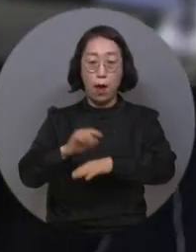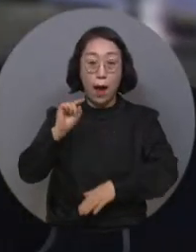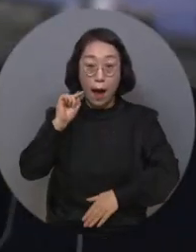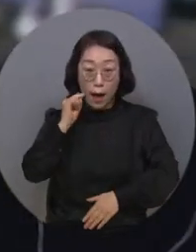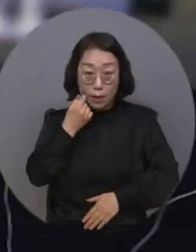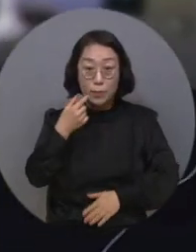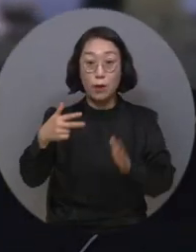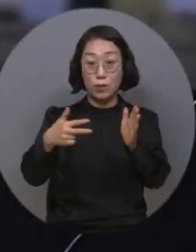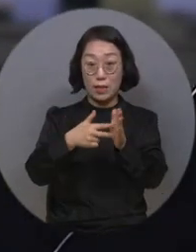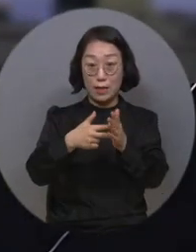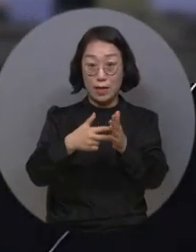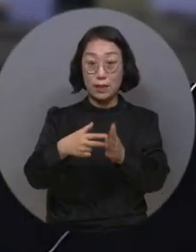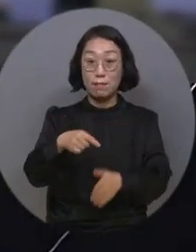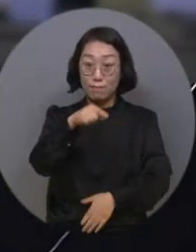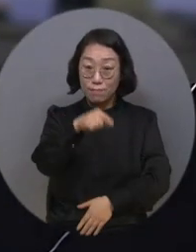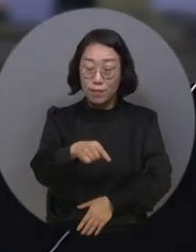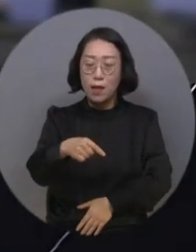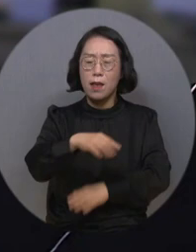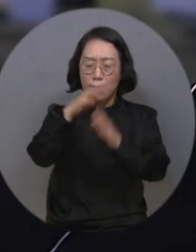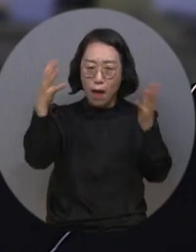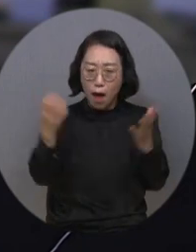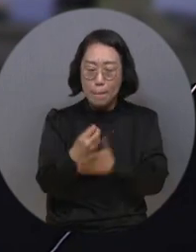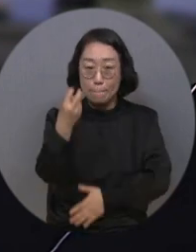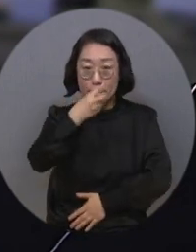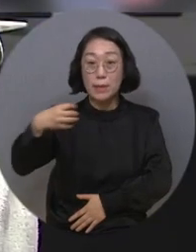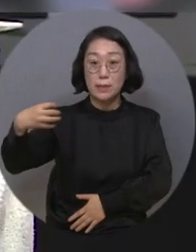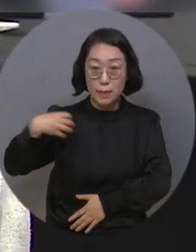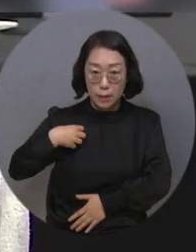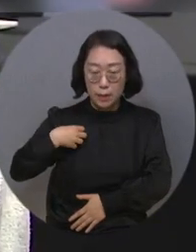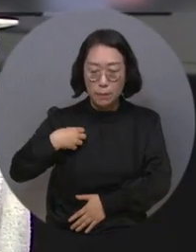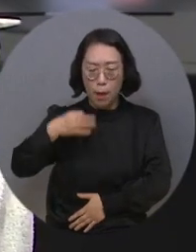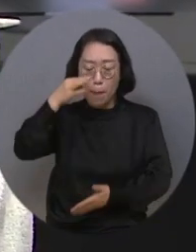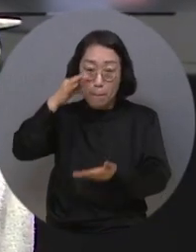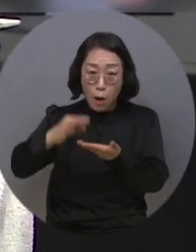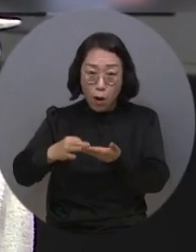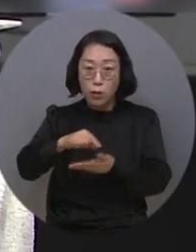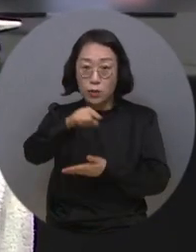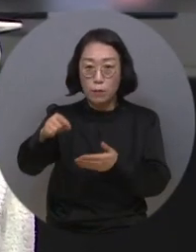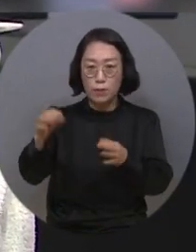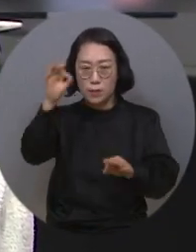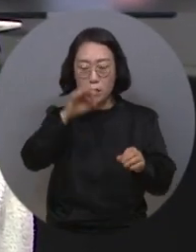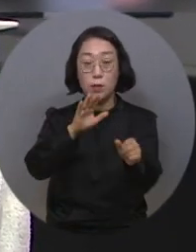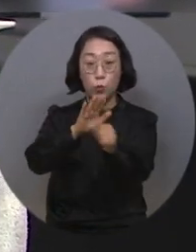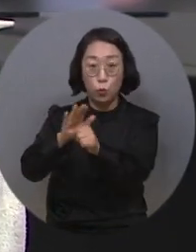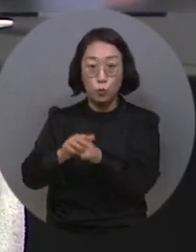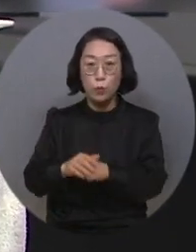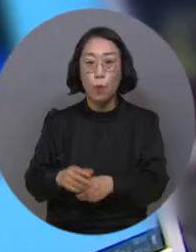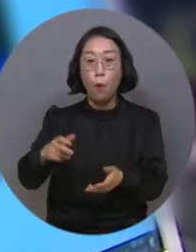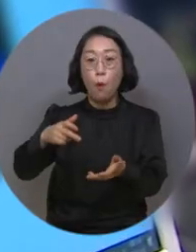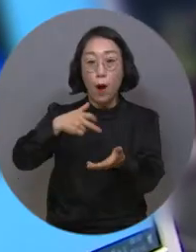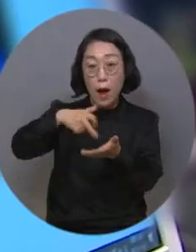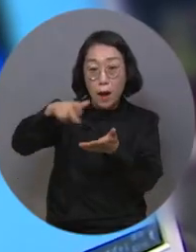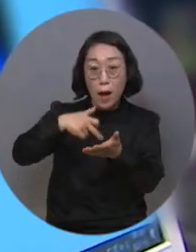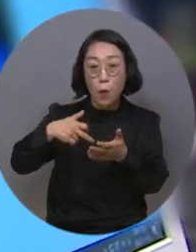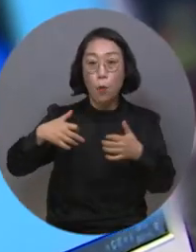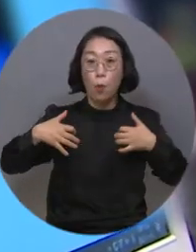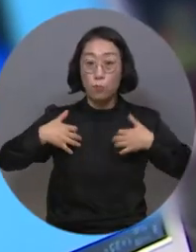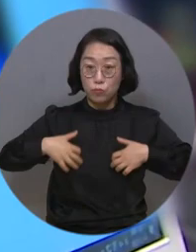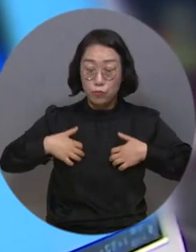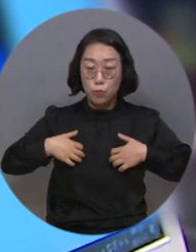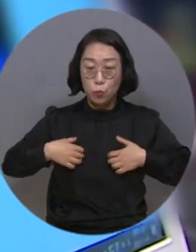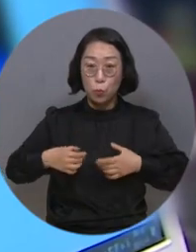제단은 사업 총괄을 맡아 지원 사각지대 발굴과 사업 확산을 위해 노력하며 카카오게임즈는 1억원을